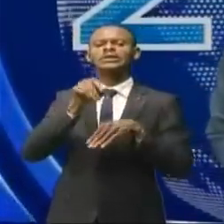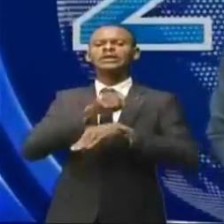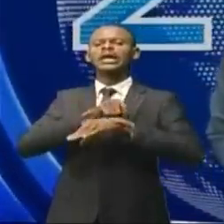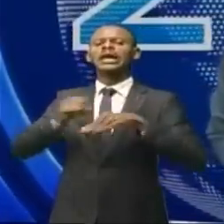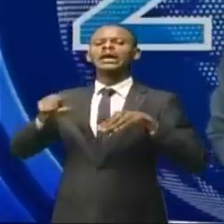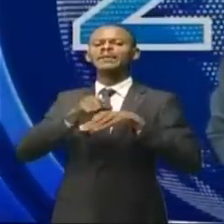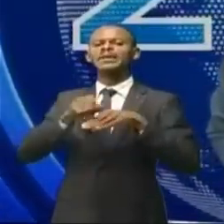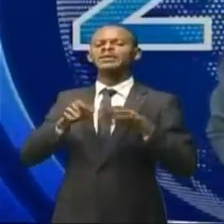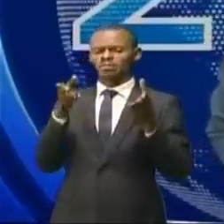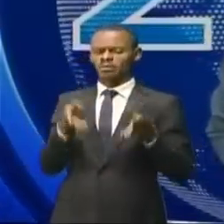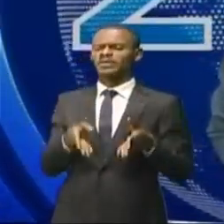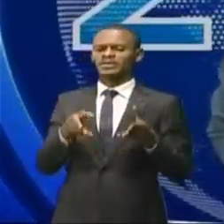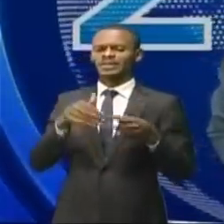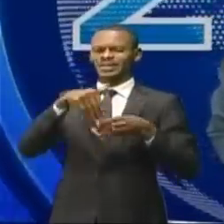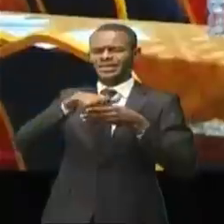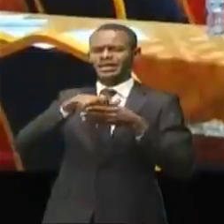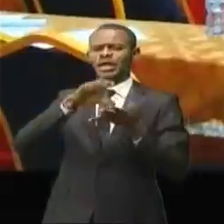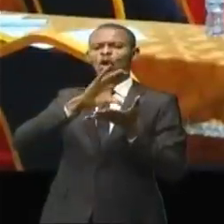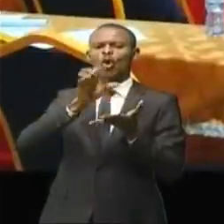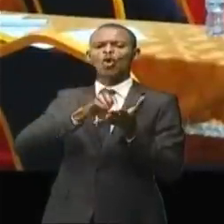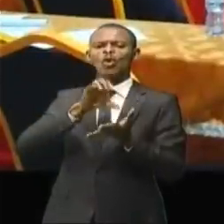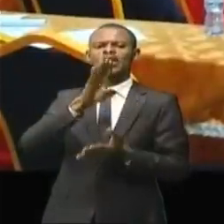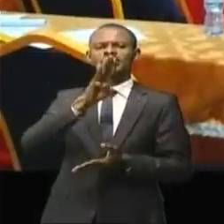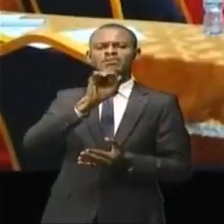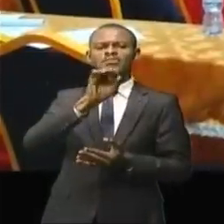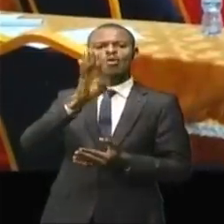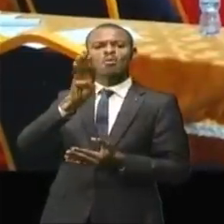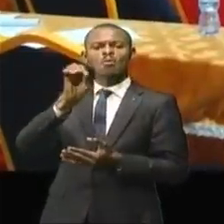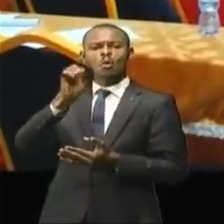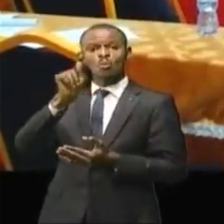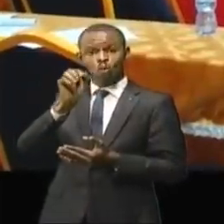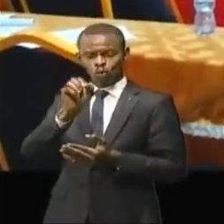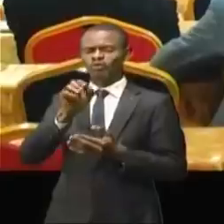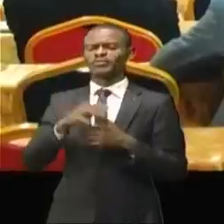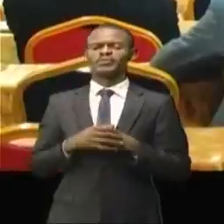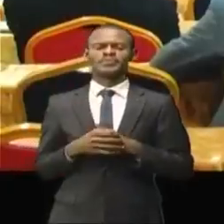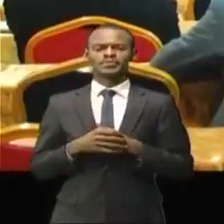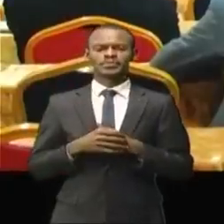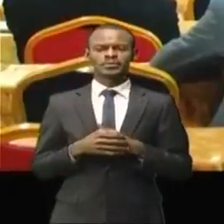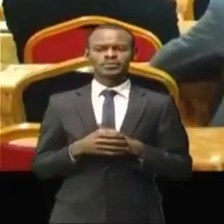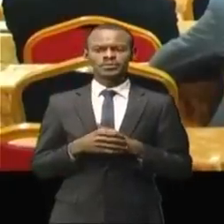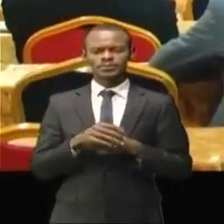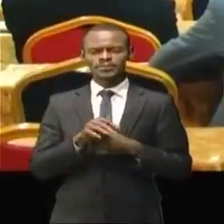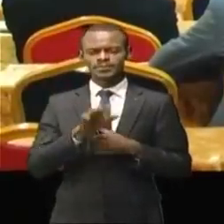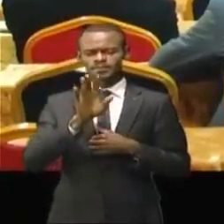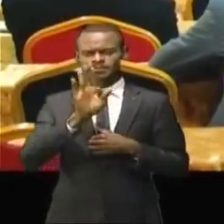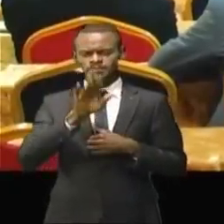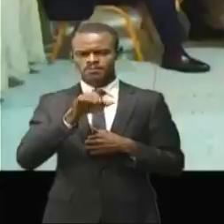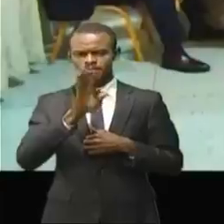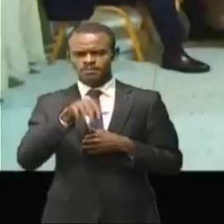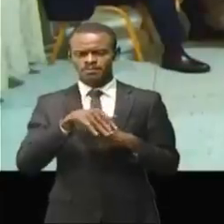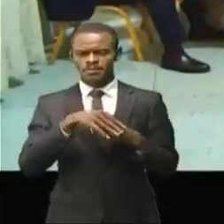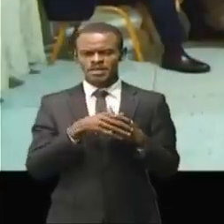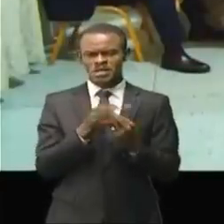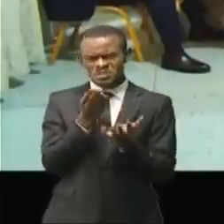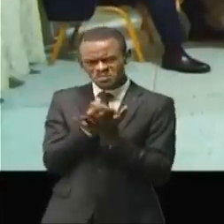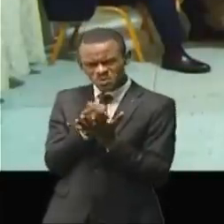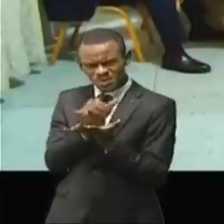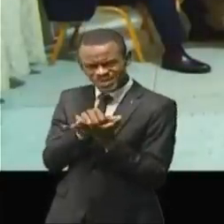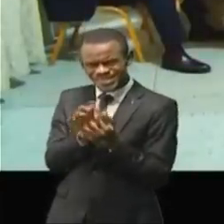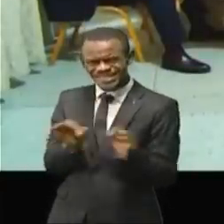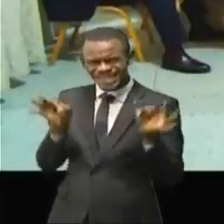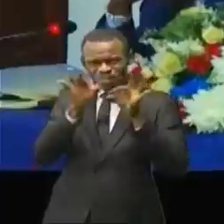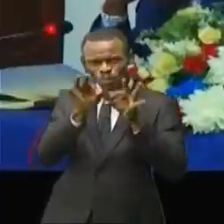Blandine il s'agit d'un acte de prévision qui permet à chaque service dépendant